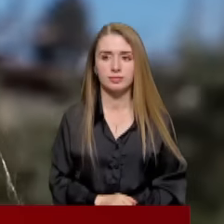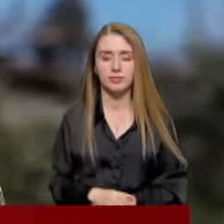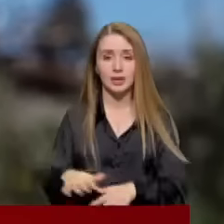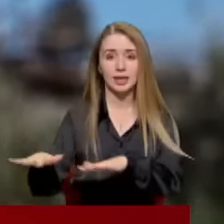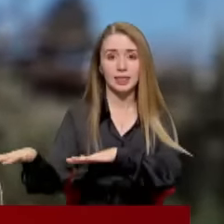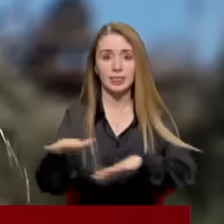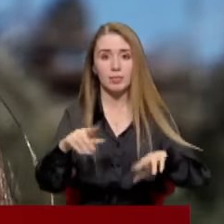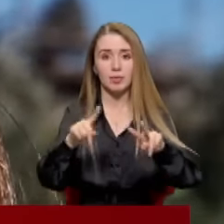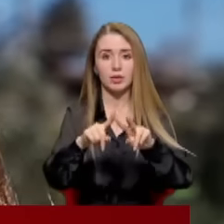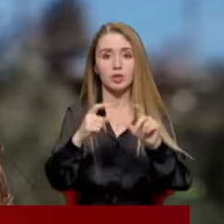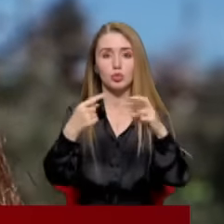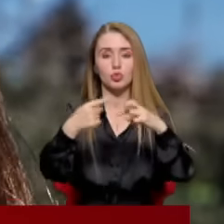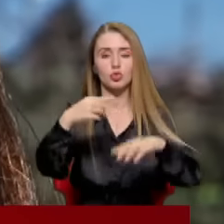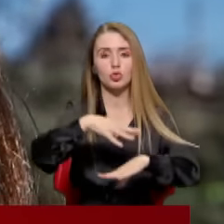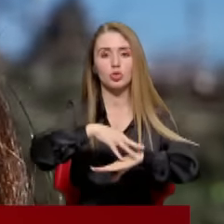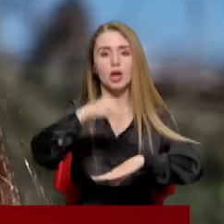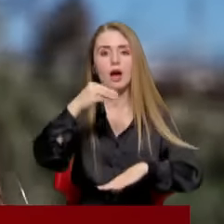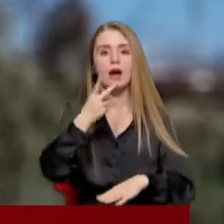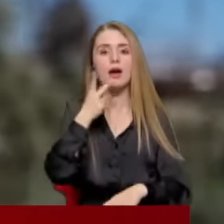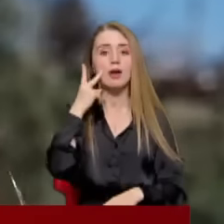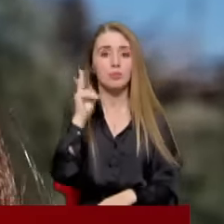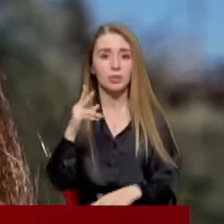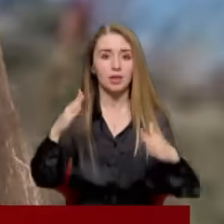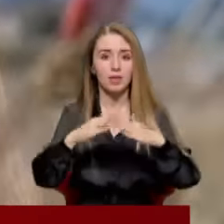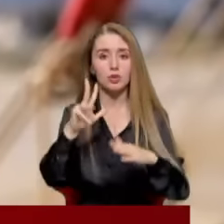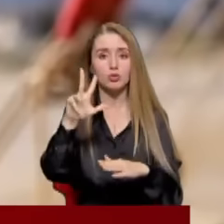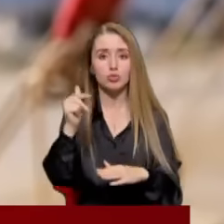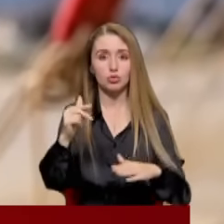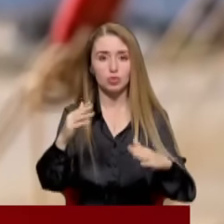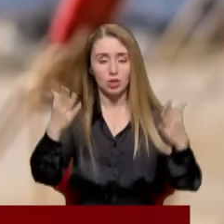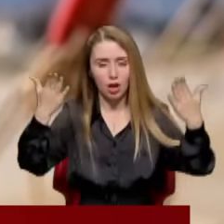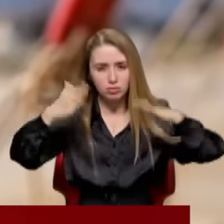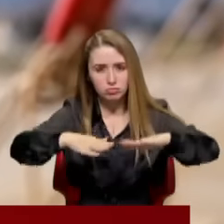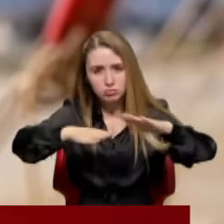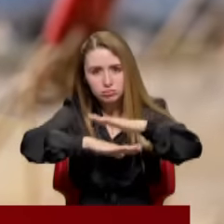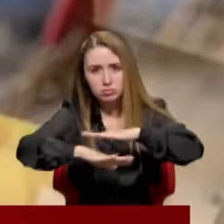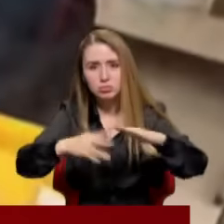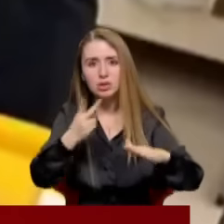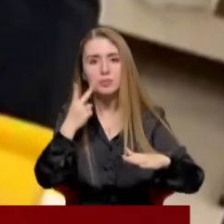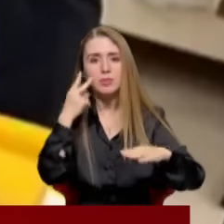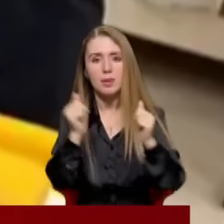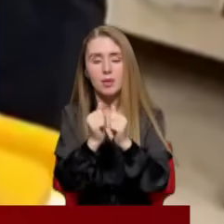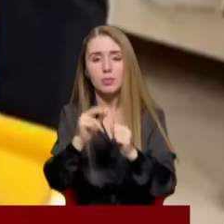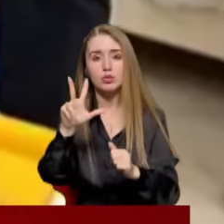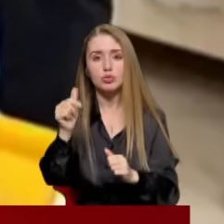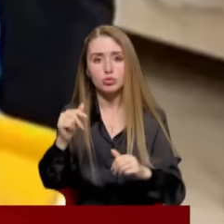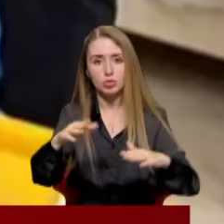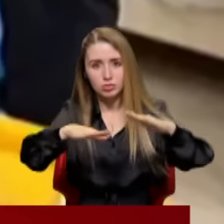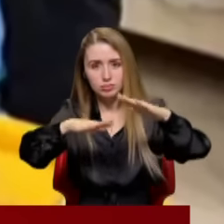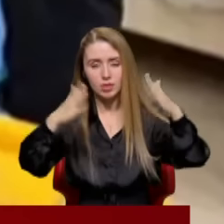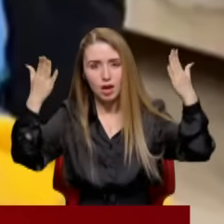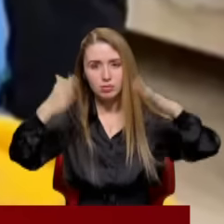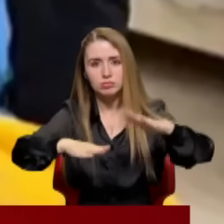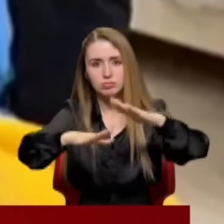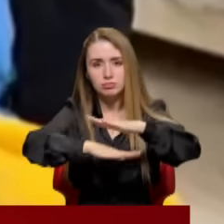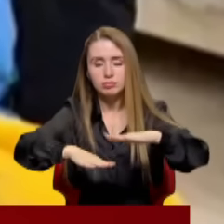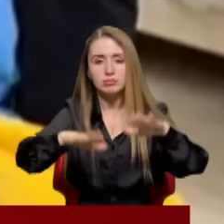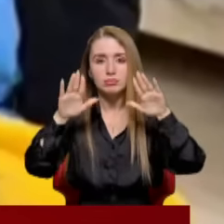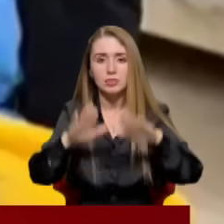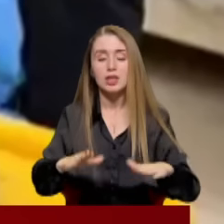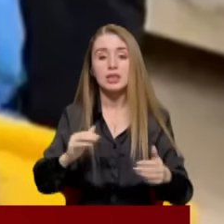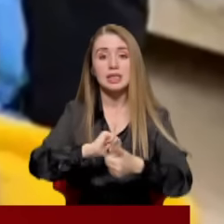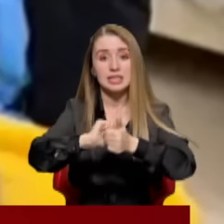Depremde Nur Dağı'nda ablamın evindeydim. 3 gün enkazda kaldık ablamlarla beraber. 3 gün enkazda kaldı. Hayata